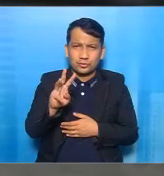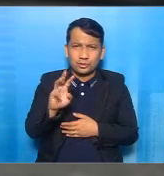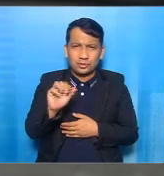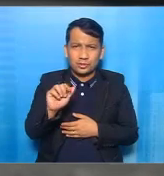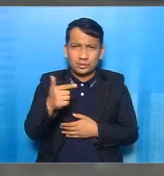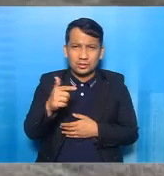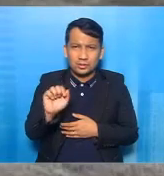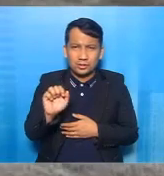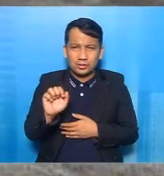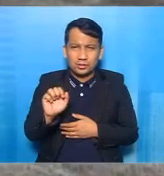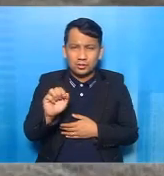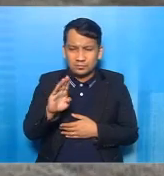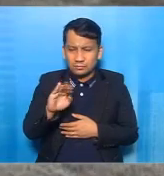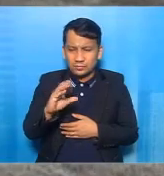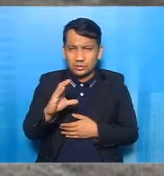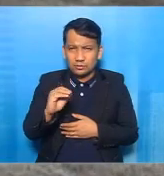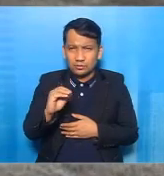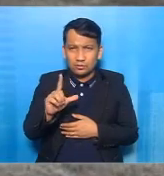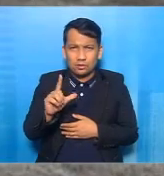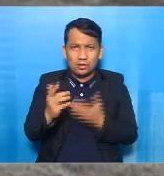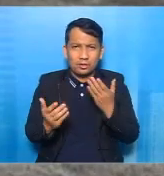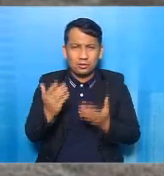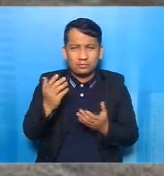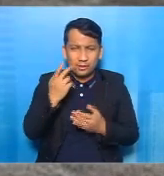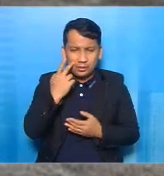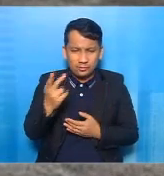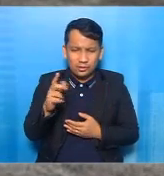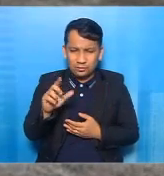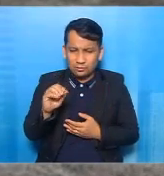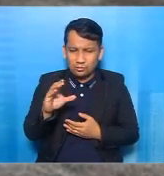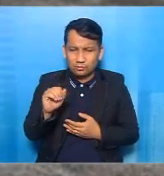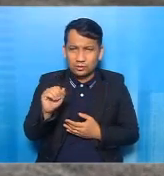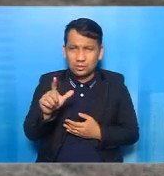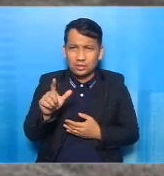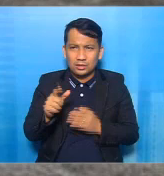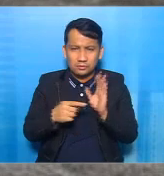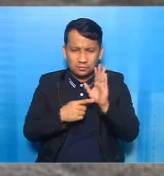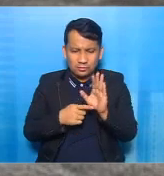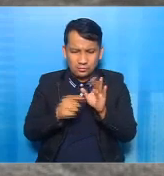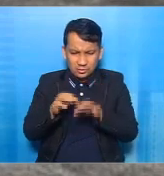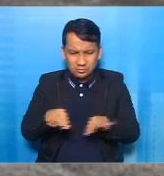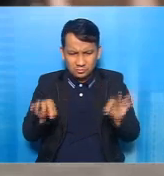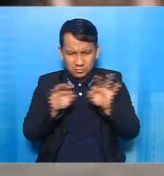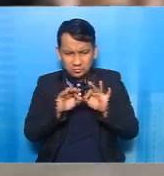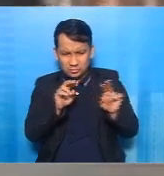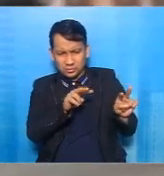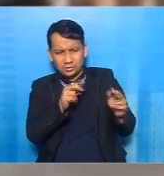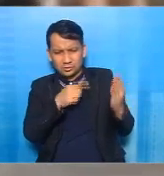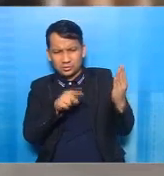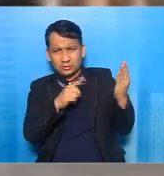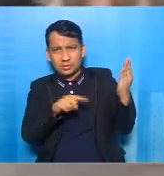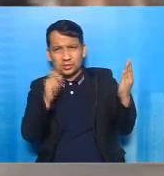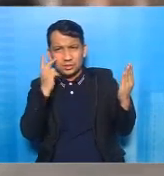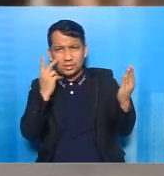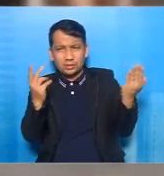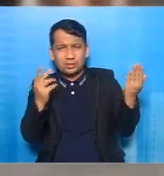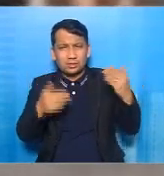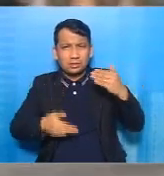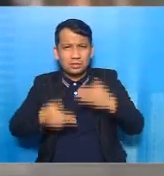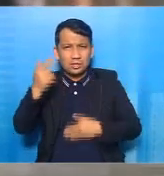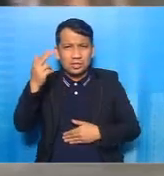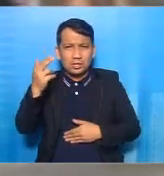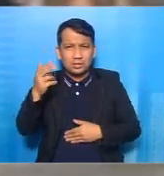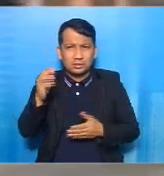kanilang headquarters. Nang inspeksyonin kasi ng local health officers ang shipment, napansin nila ang sobrang taas ng